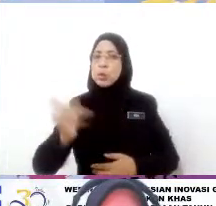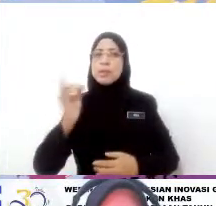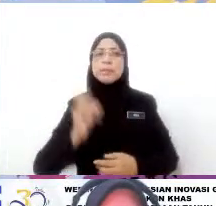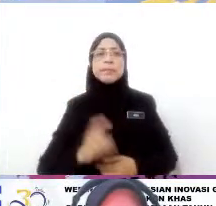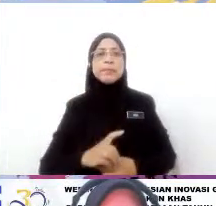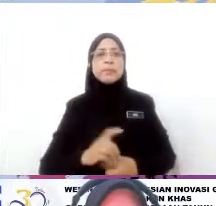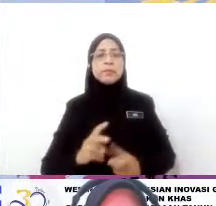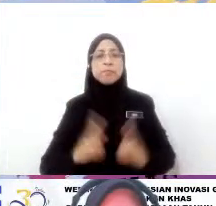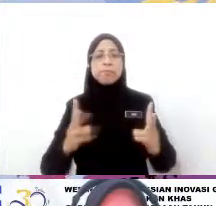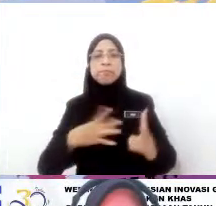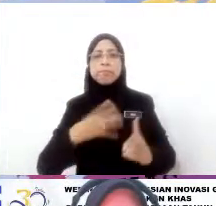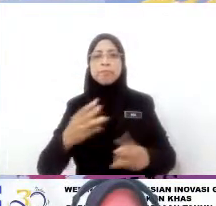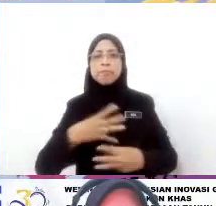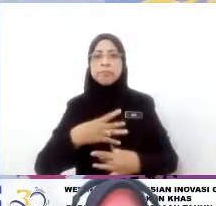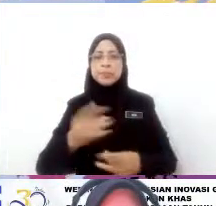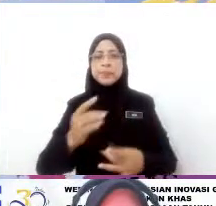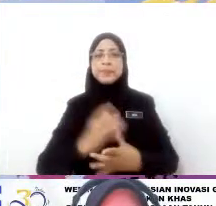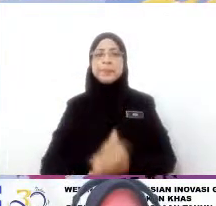Mereka lebih minat.